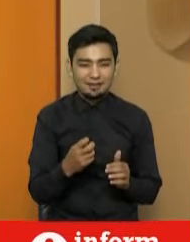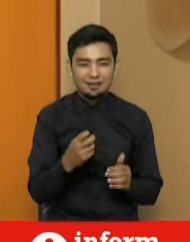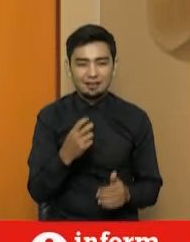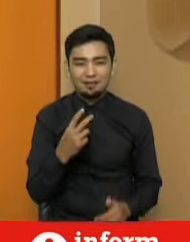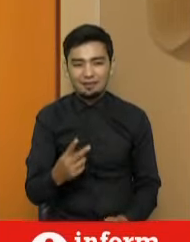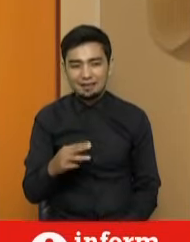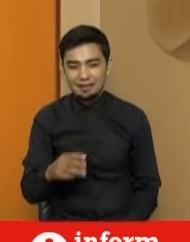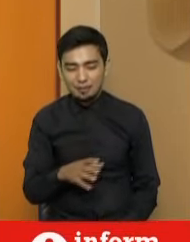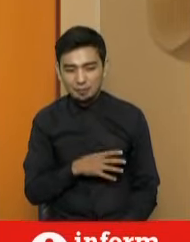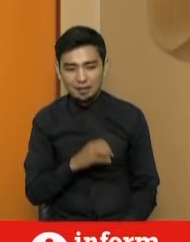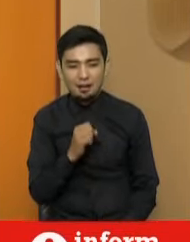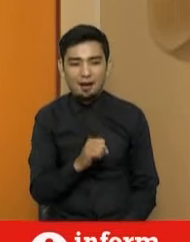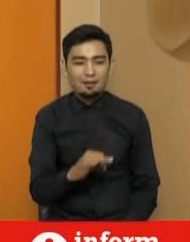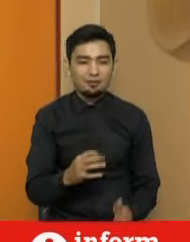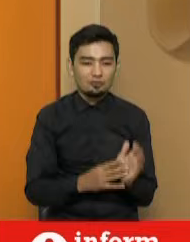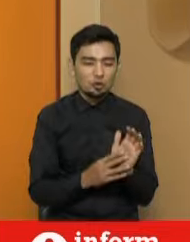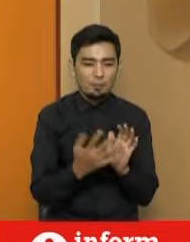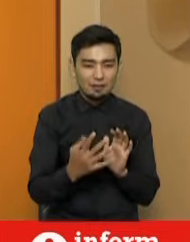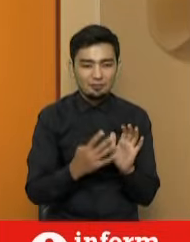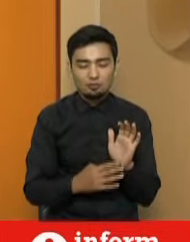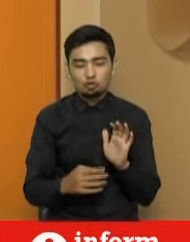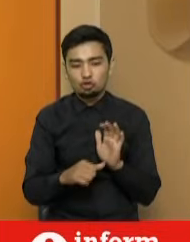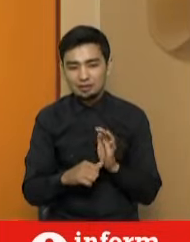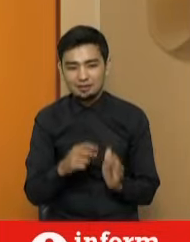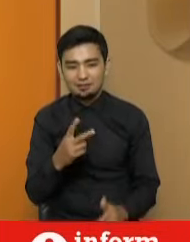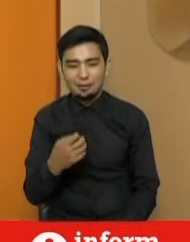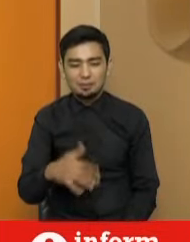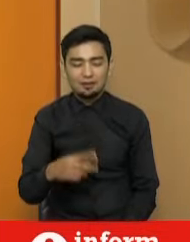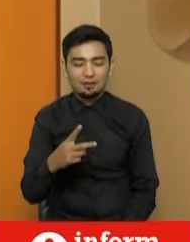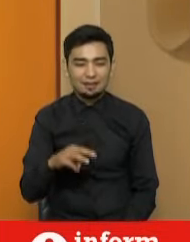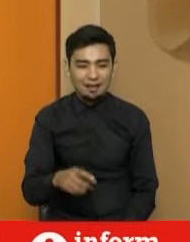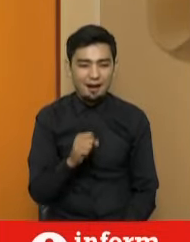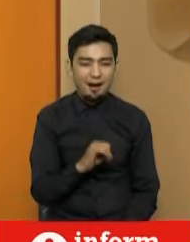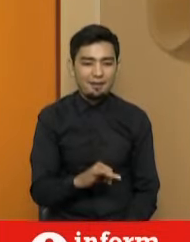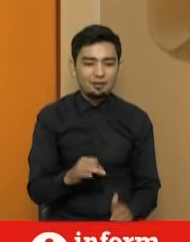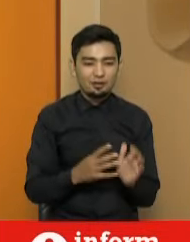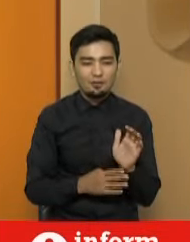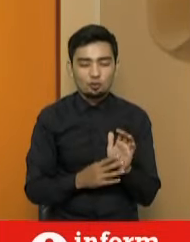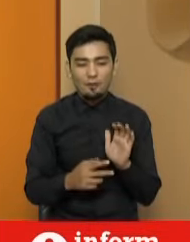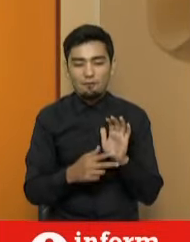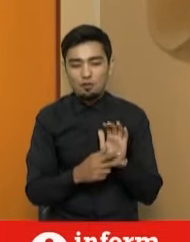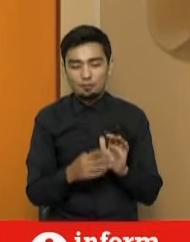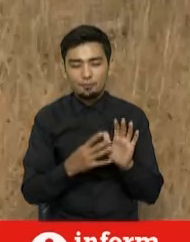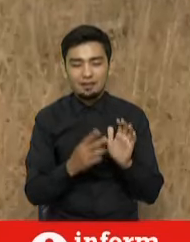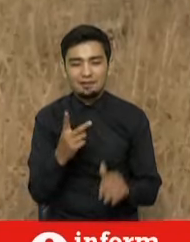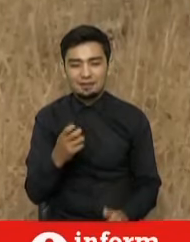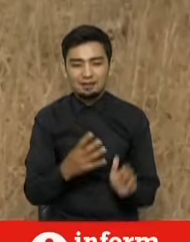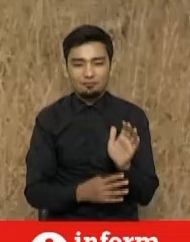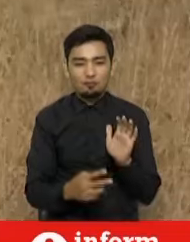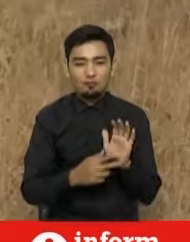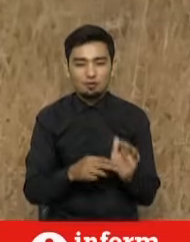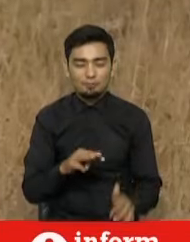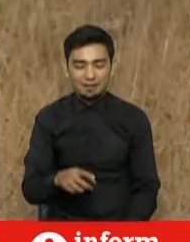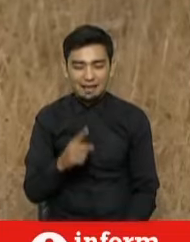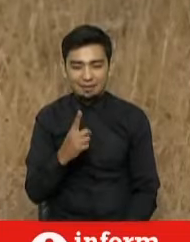литр. АИ-95-96 – 252 тенге за литр. АИ-98 – 292 тенге за литр. Эксперты